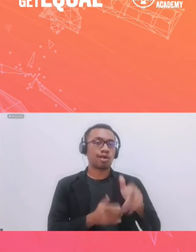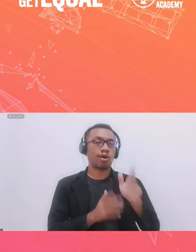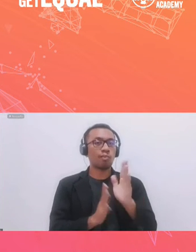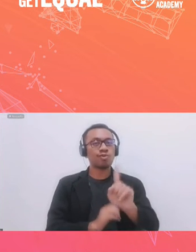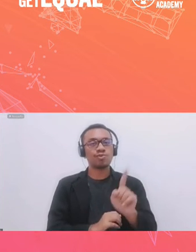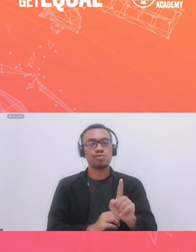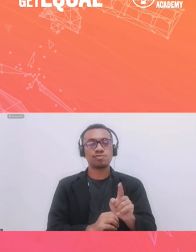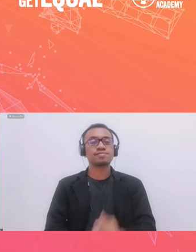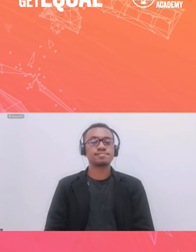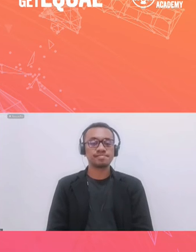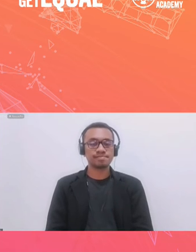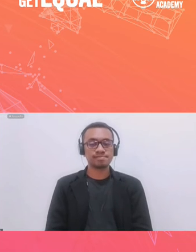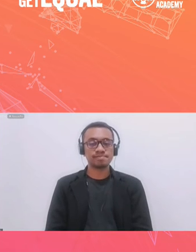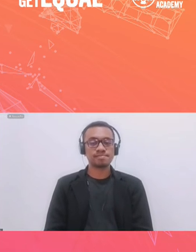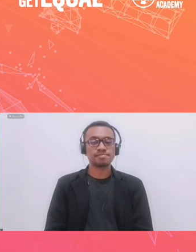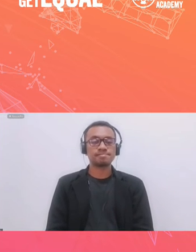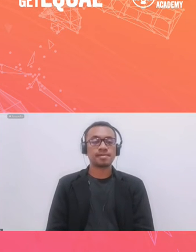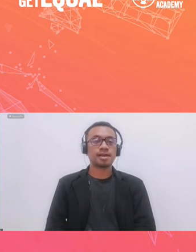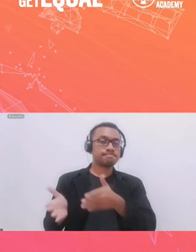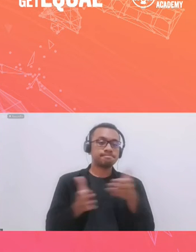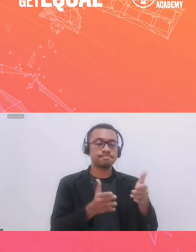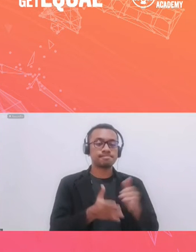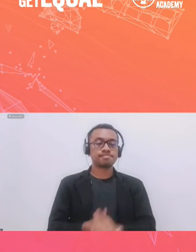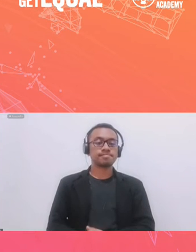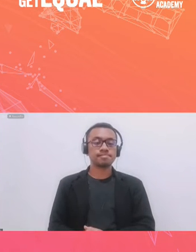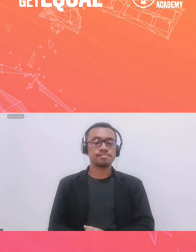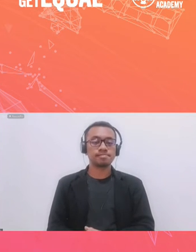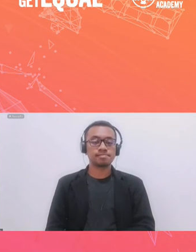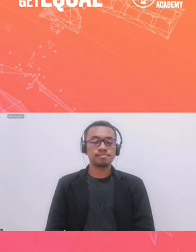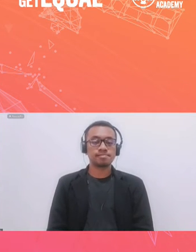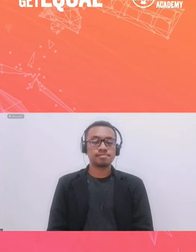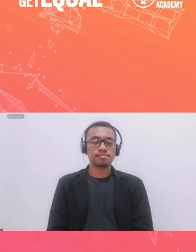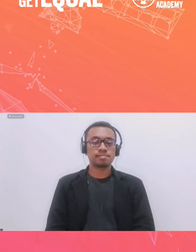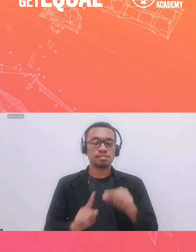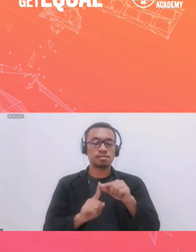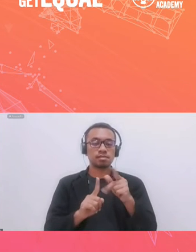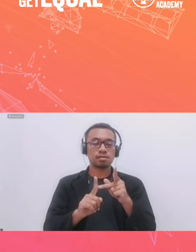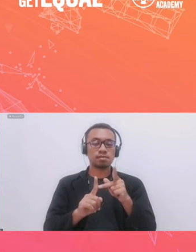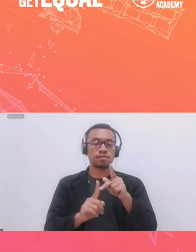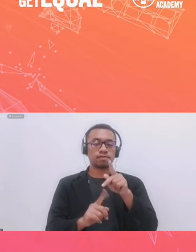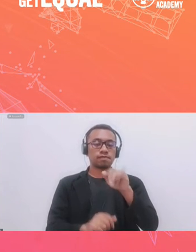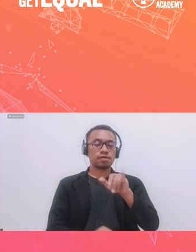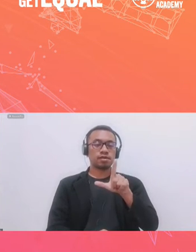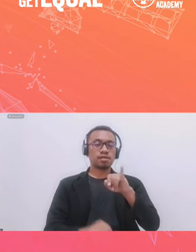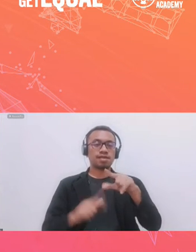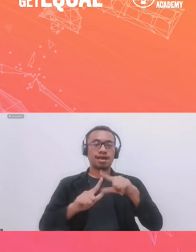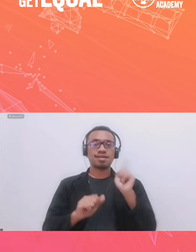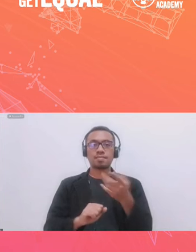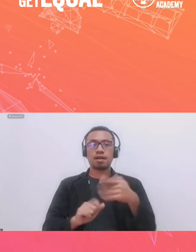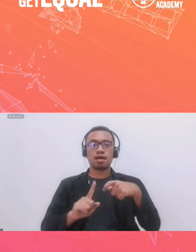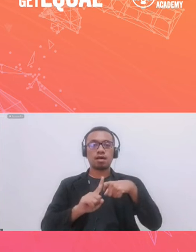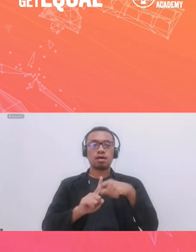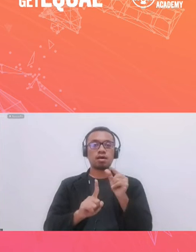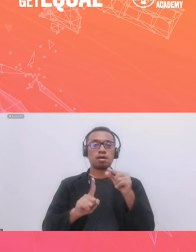lanjut. Selanjutnya kita ke Vilia. Vilia dari Kupang. Halo Kak.